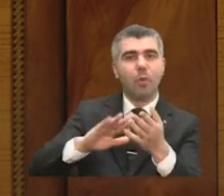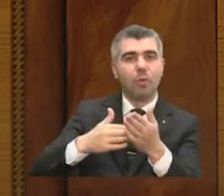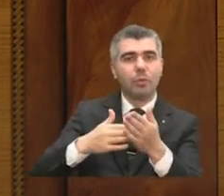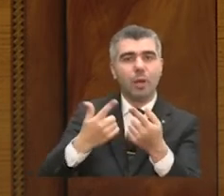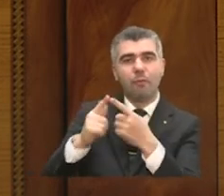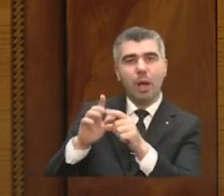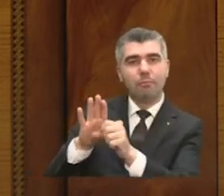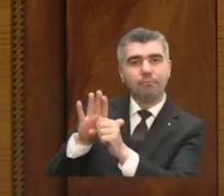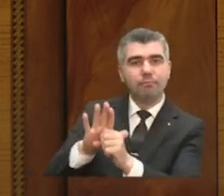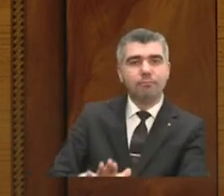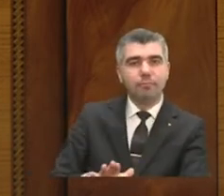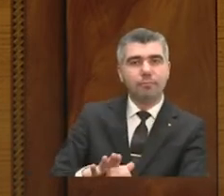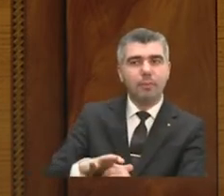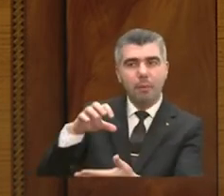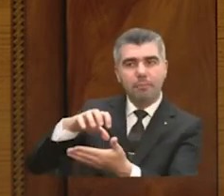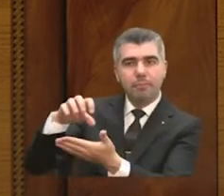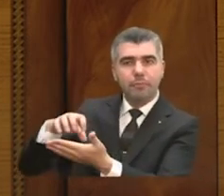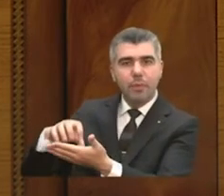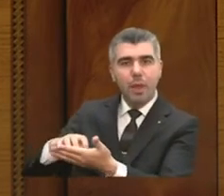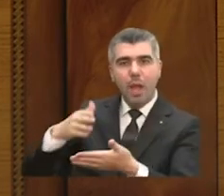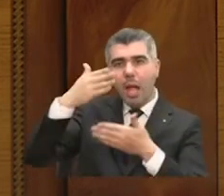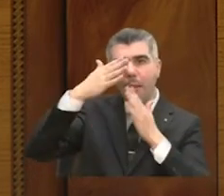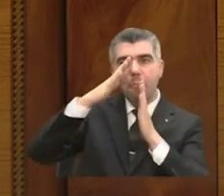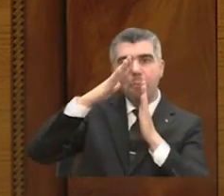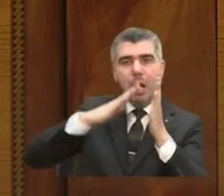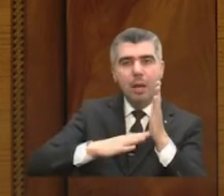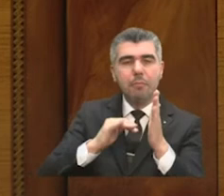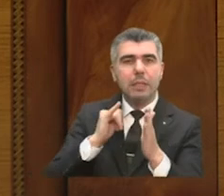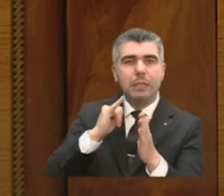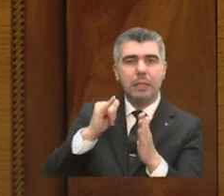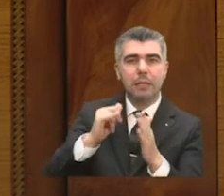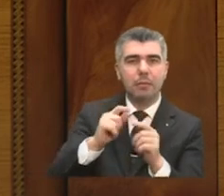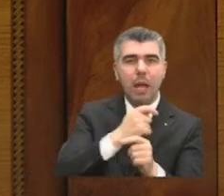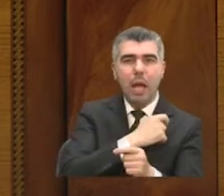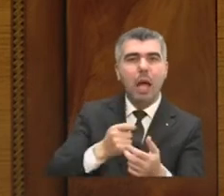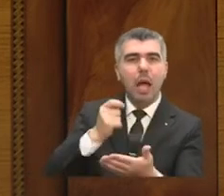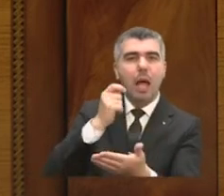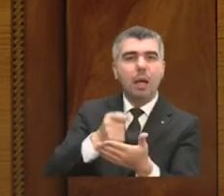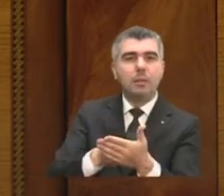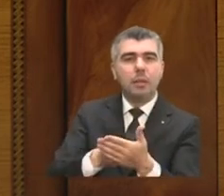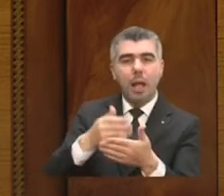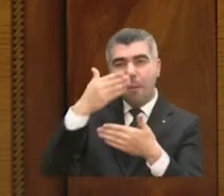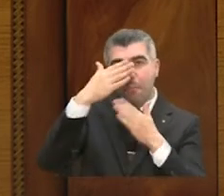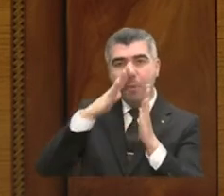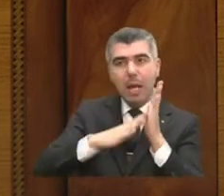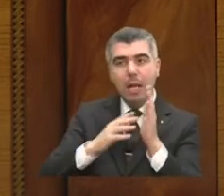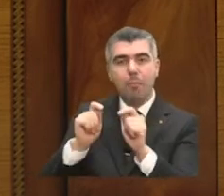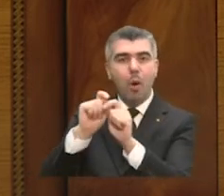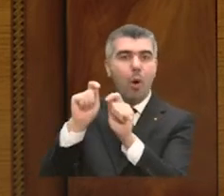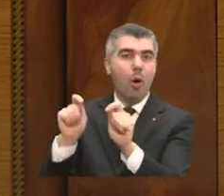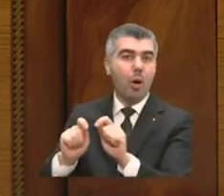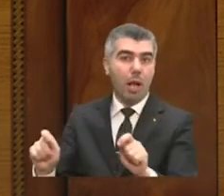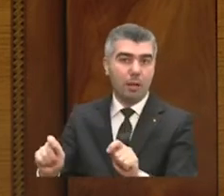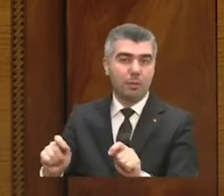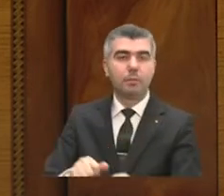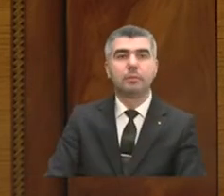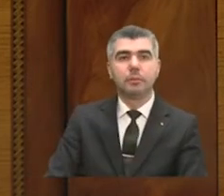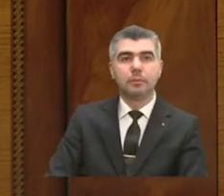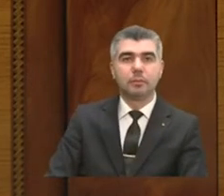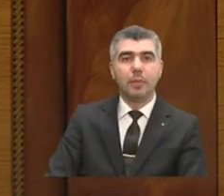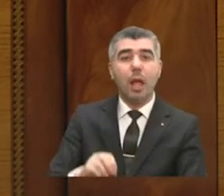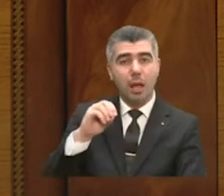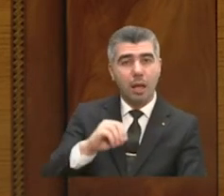catégorique de ce qui s'est produit au Parlement européen. Nous considérons la résolution 2506 du